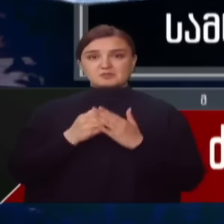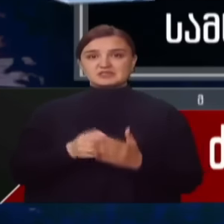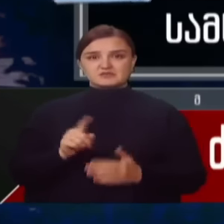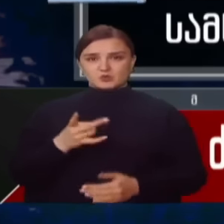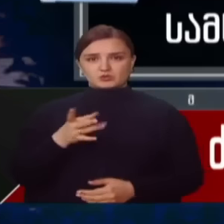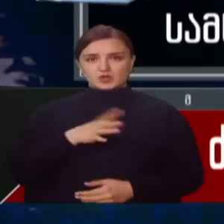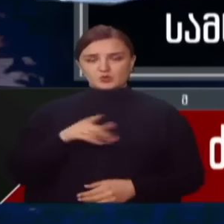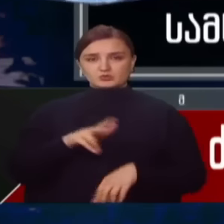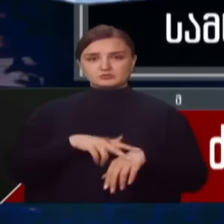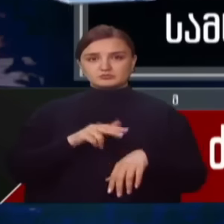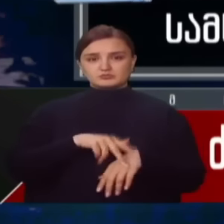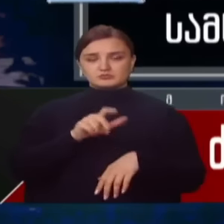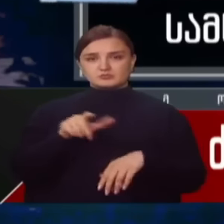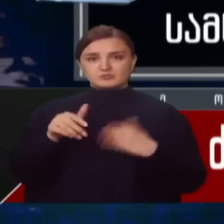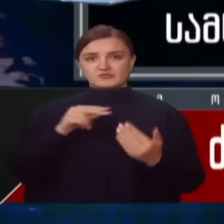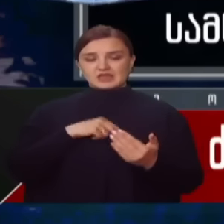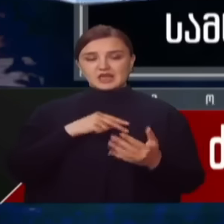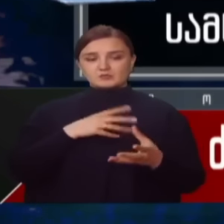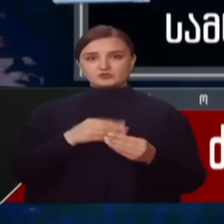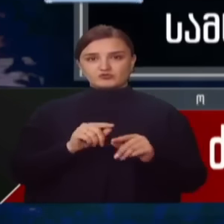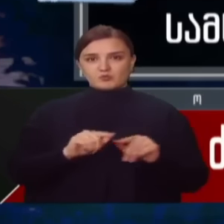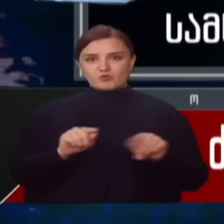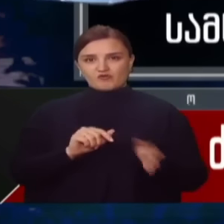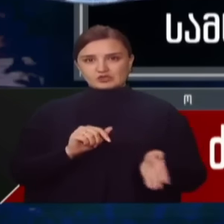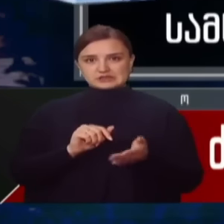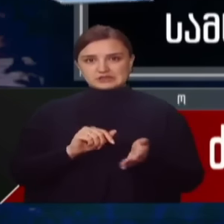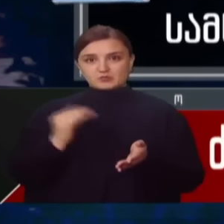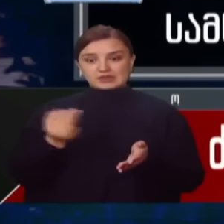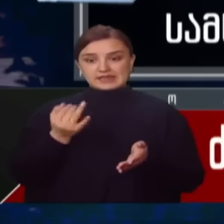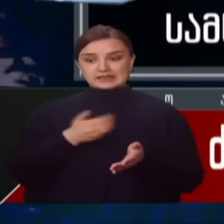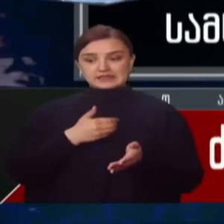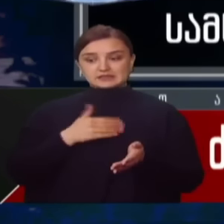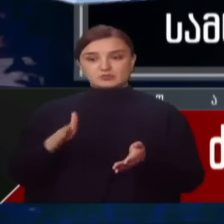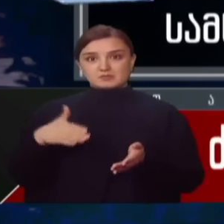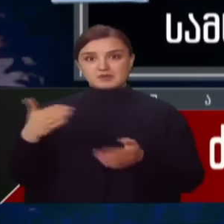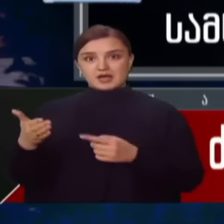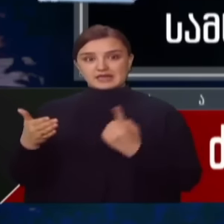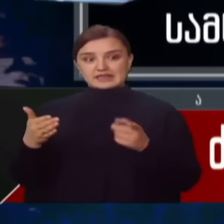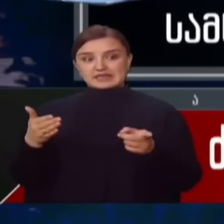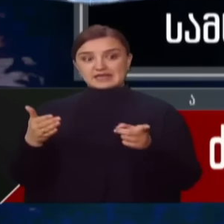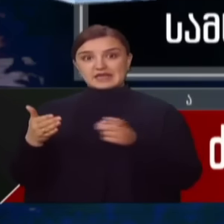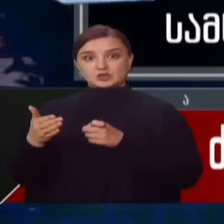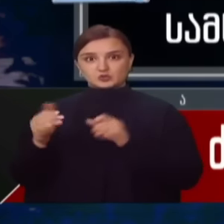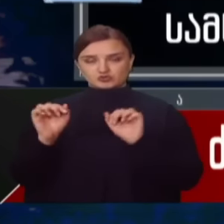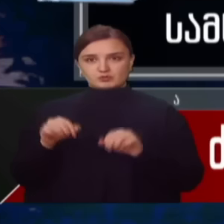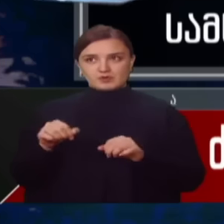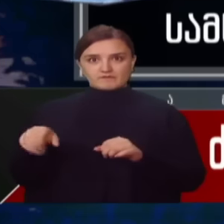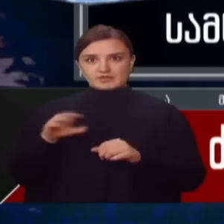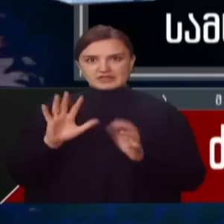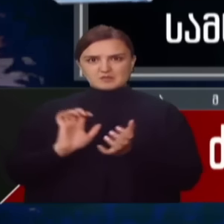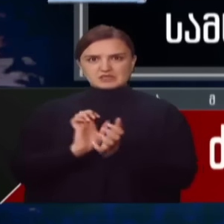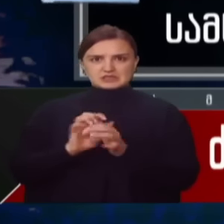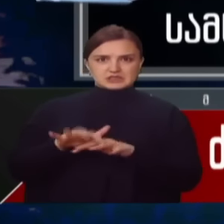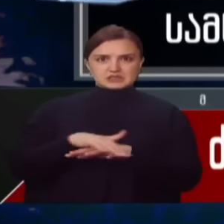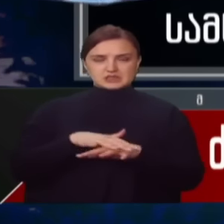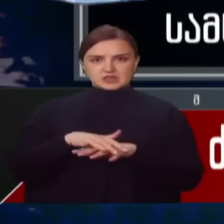მოხდეს სამართალდამცავი ორგანოების თანამშრომელთა პროვოცირება. უფრო მეტიც, დაინტერესებული მხარის მხრიდან ერთი გასროლაც კი გამოიწვევს პანიკას, ჭყლეტას და